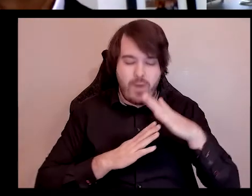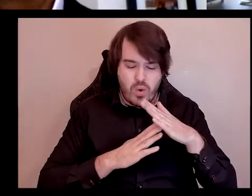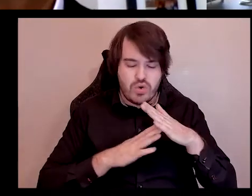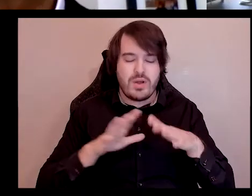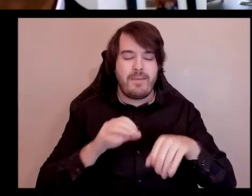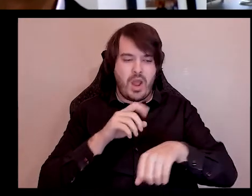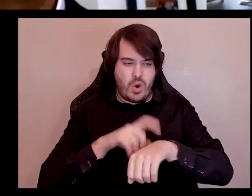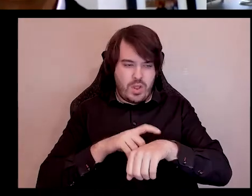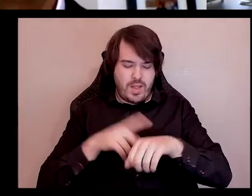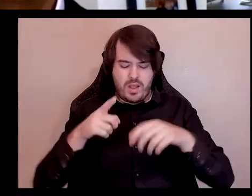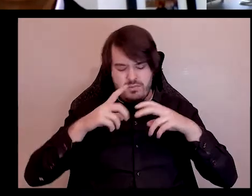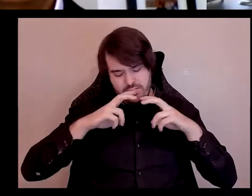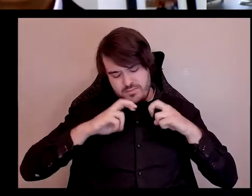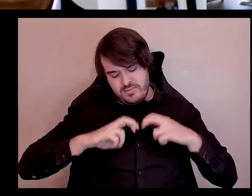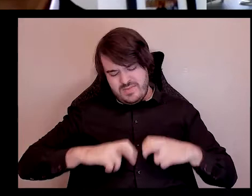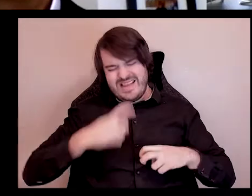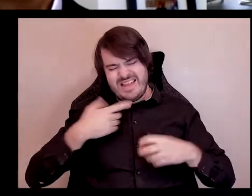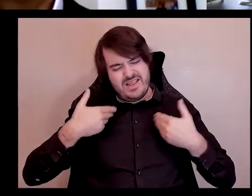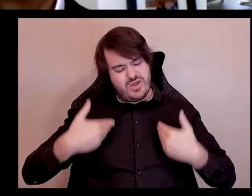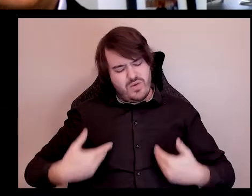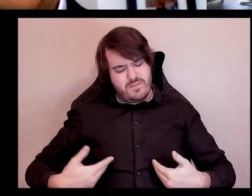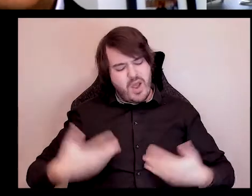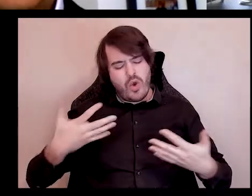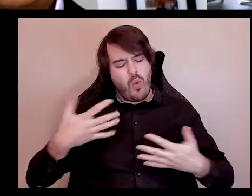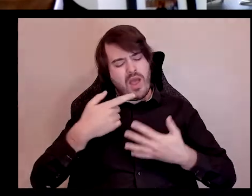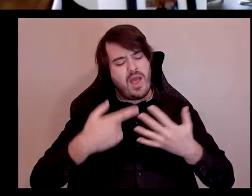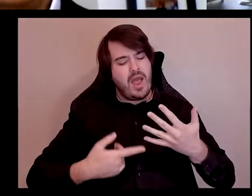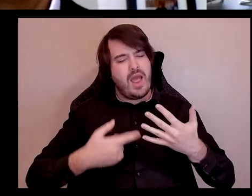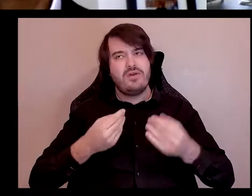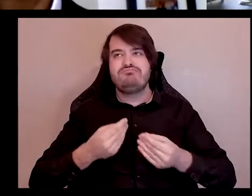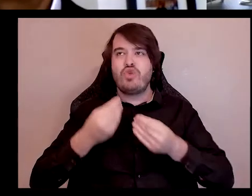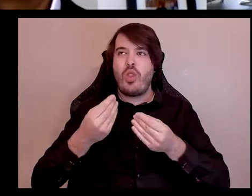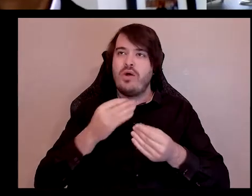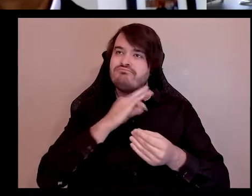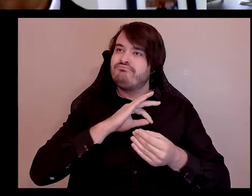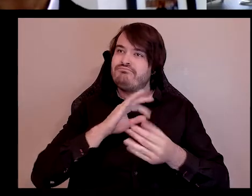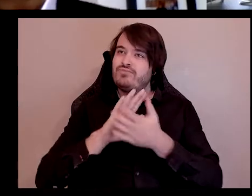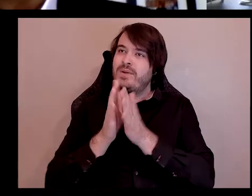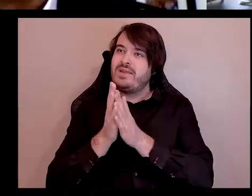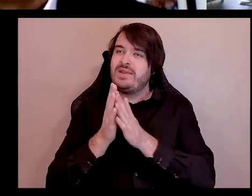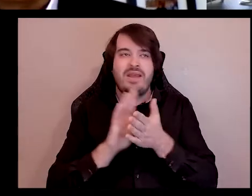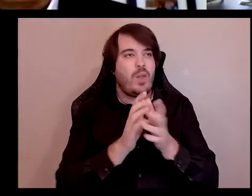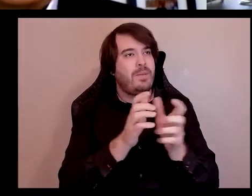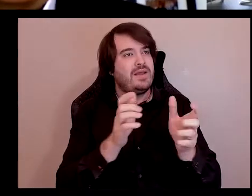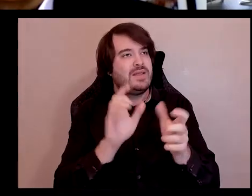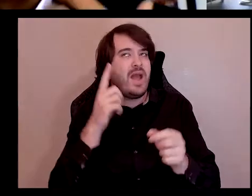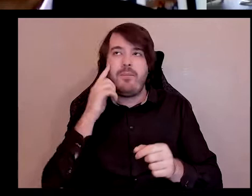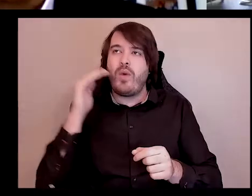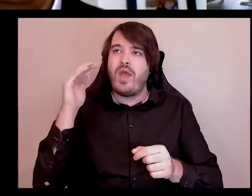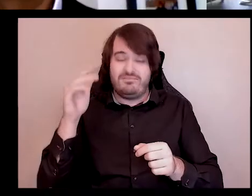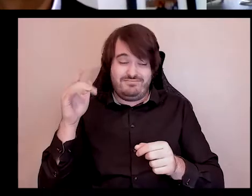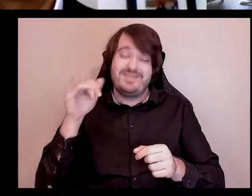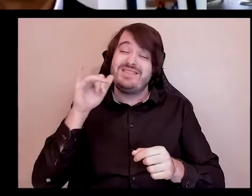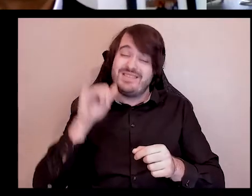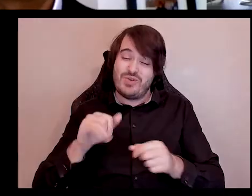qu'est-ce que j'ai fait, c'est pas toujours présent à notre esprit. Alors, il faut prendre une pause, voir exactement qui sommes-nous et qu'est-ce qu'on